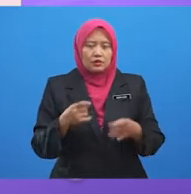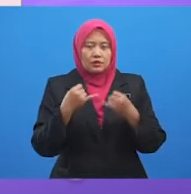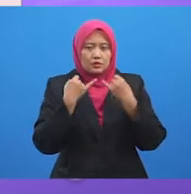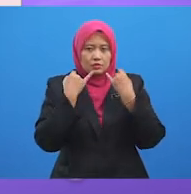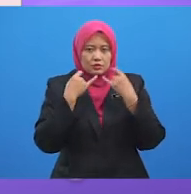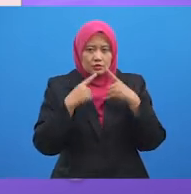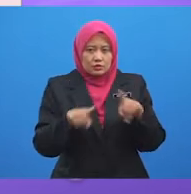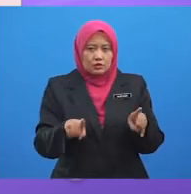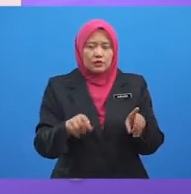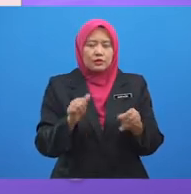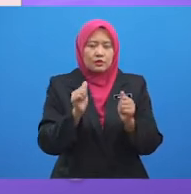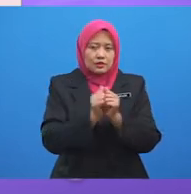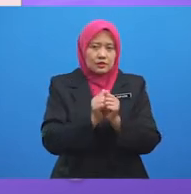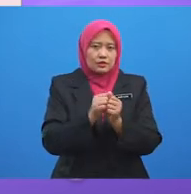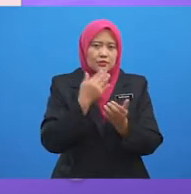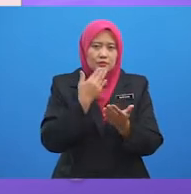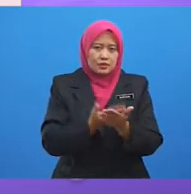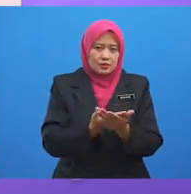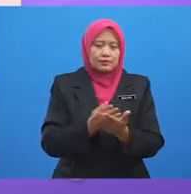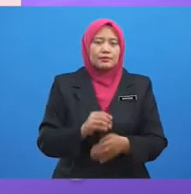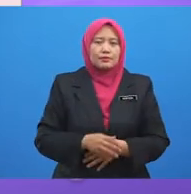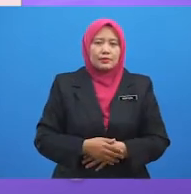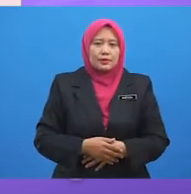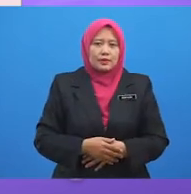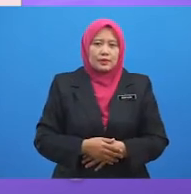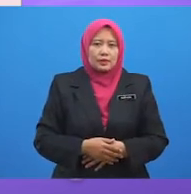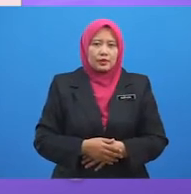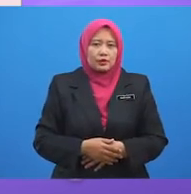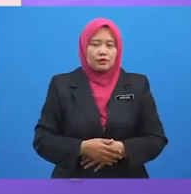soalan ini dengan baik. Jawapannya,